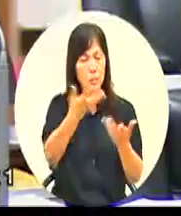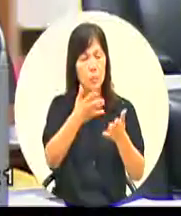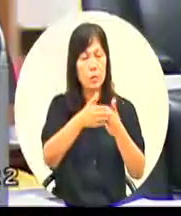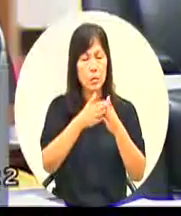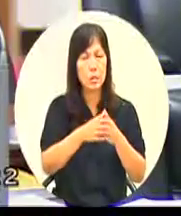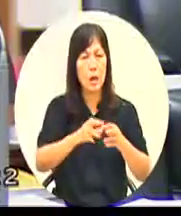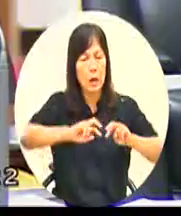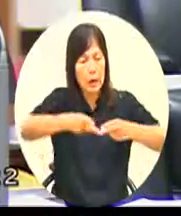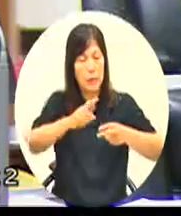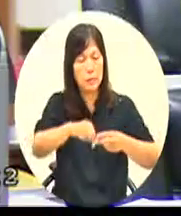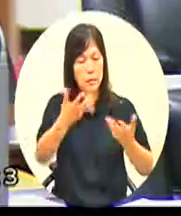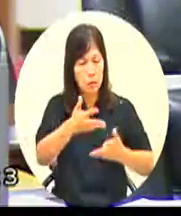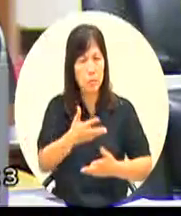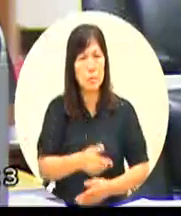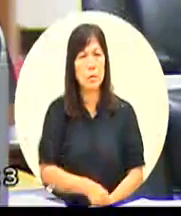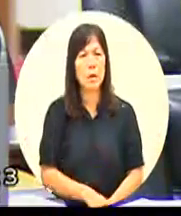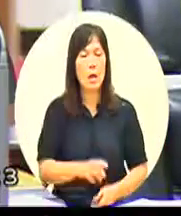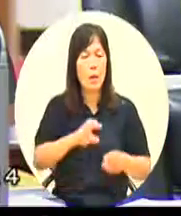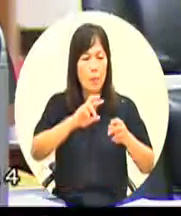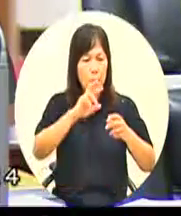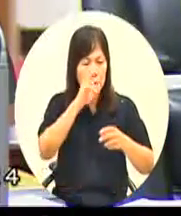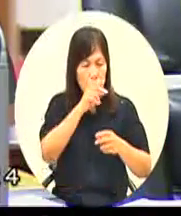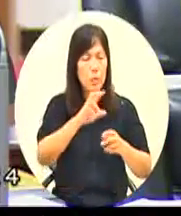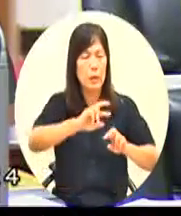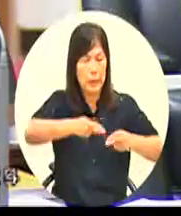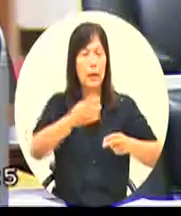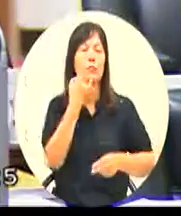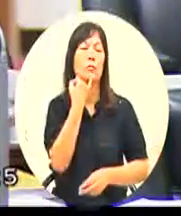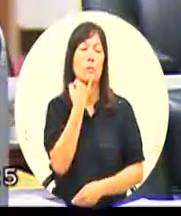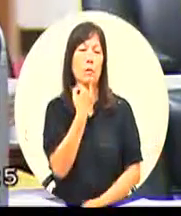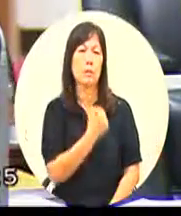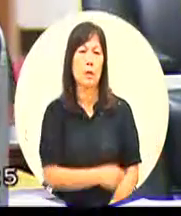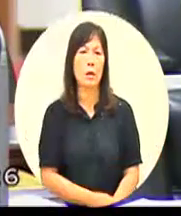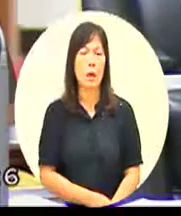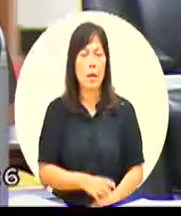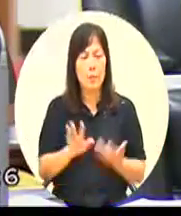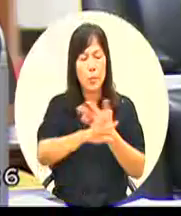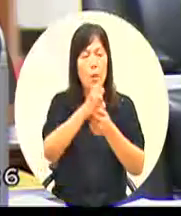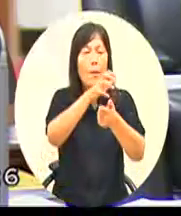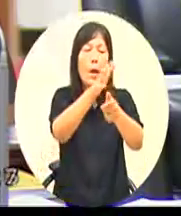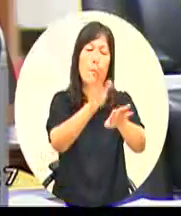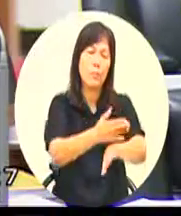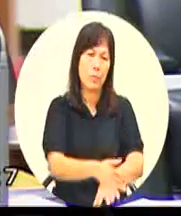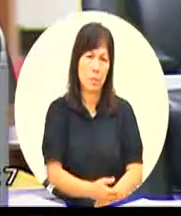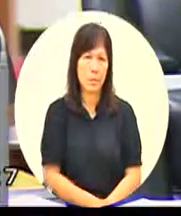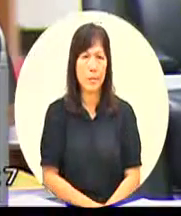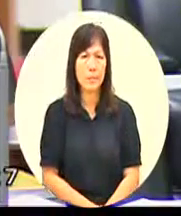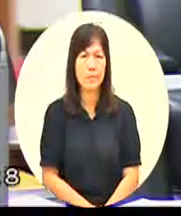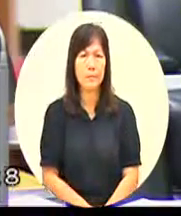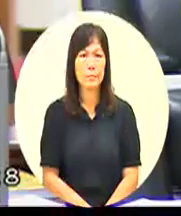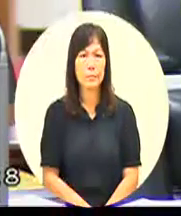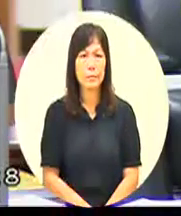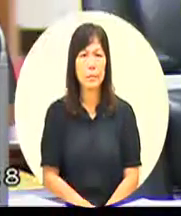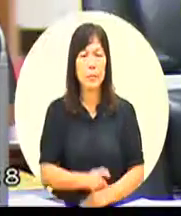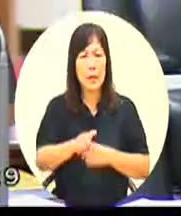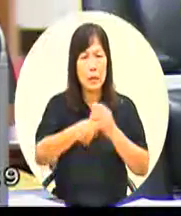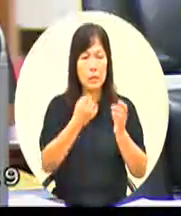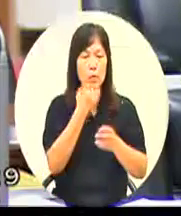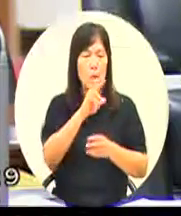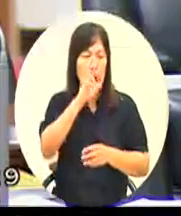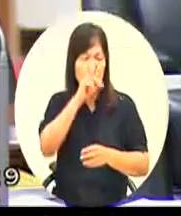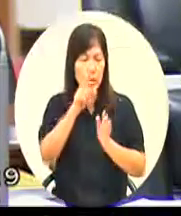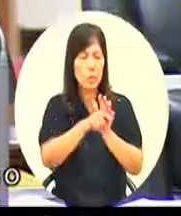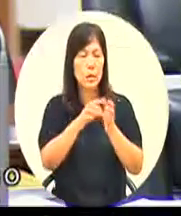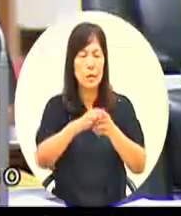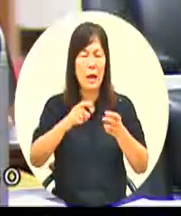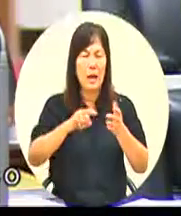么去改善的问题，不对就赶快改而已，没有人会讲怎样，对，只有不对的人还